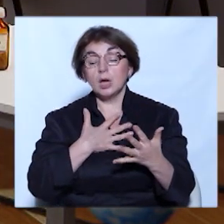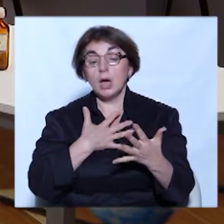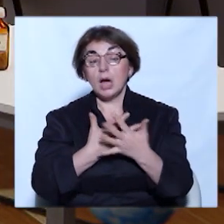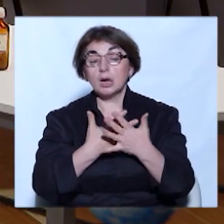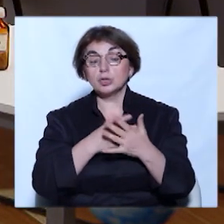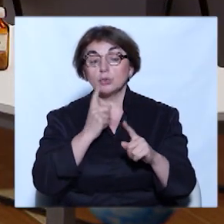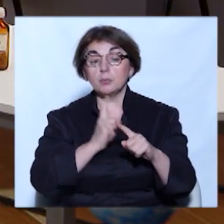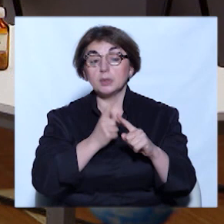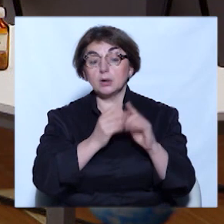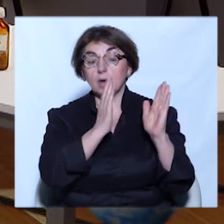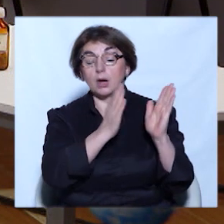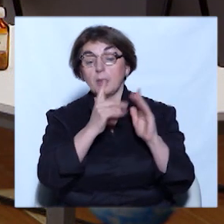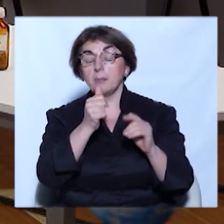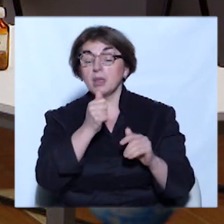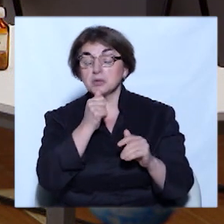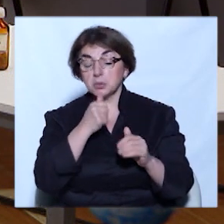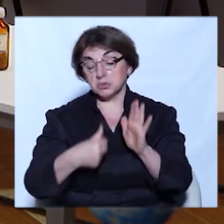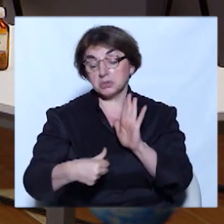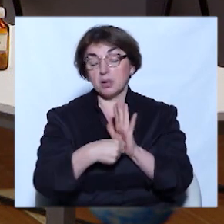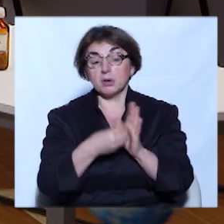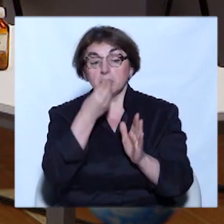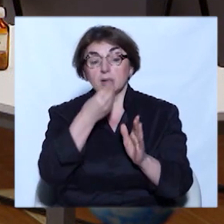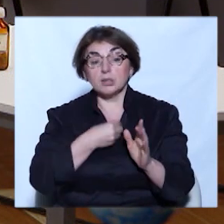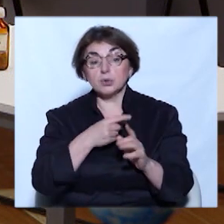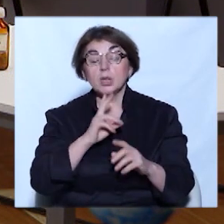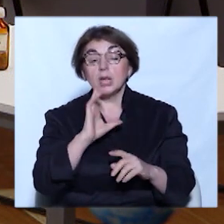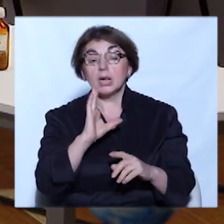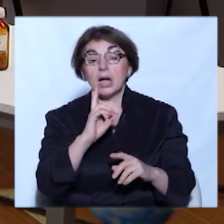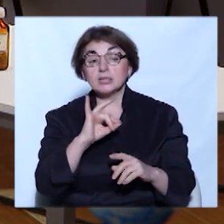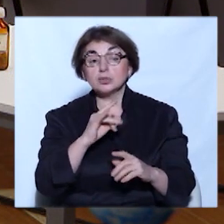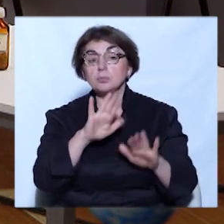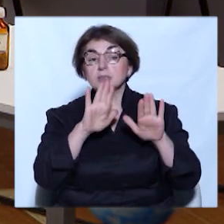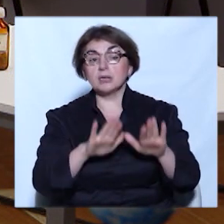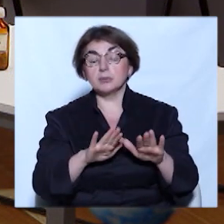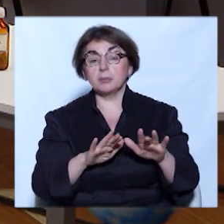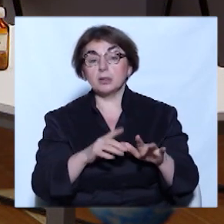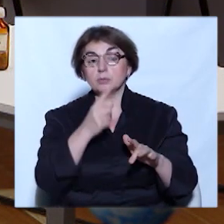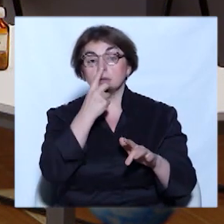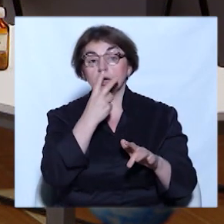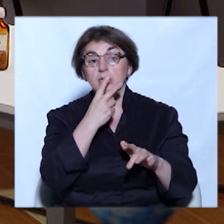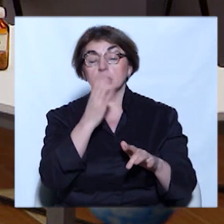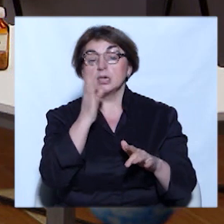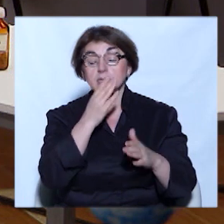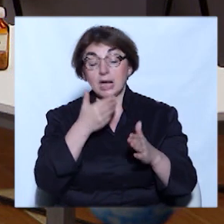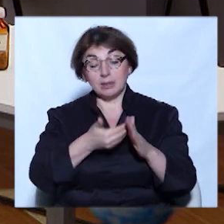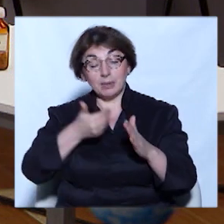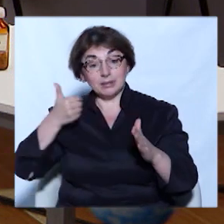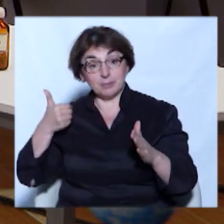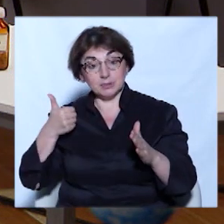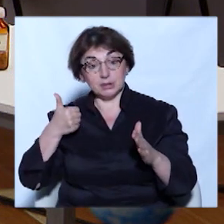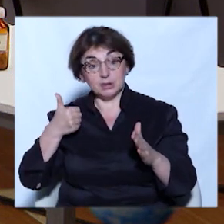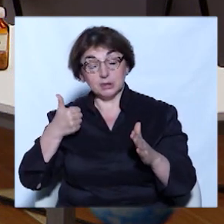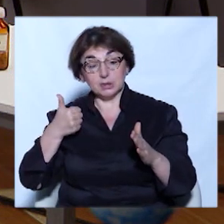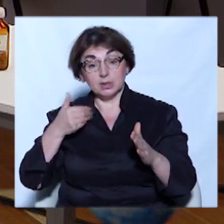როგორ ამიხსნა ამ ექსპერიმენტმა. უყურეთ, კალციუმი მდებარეობს, ნახეთ სად მდებარეობს, წყალბადამდე. ესე